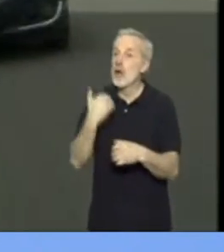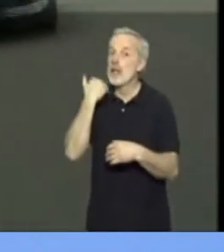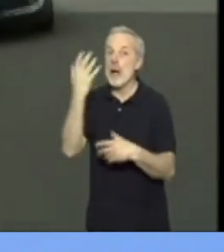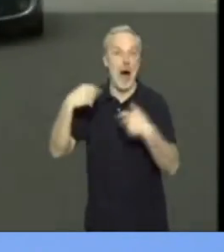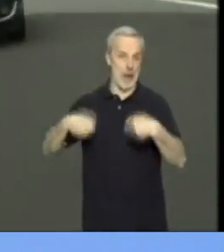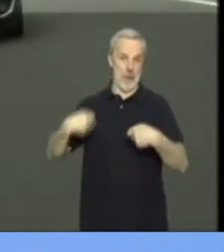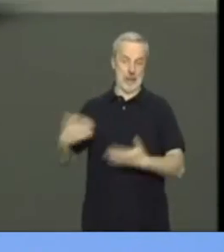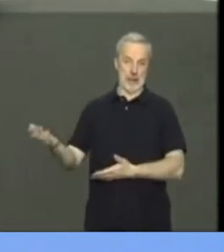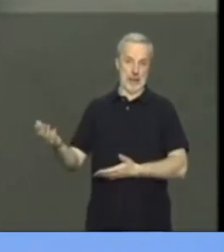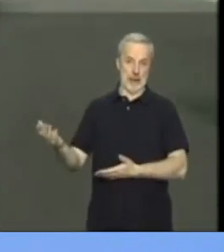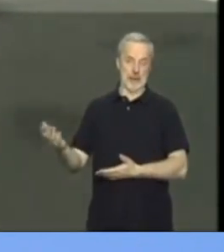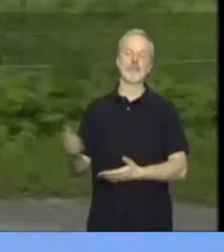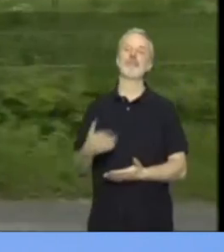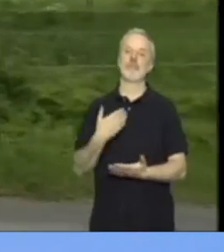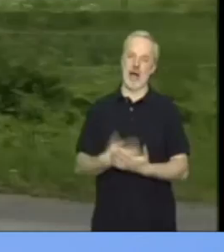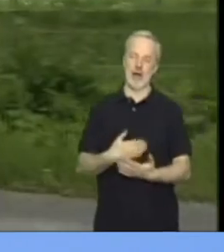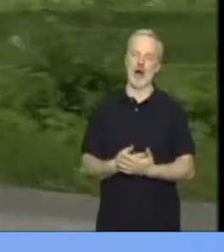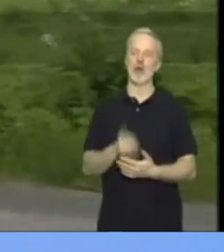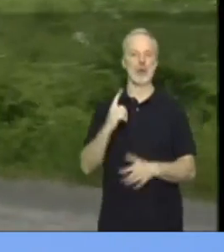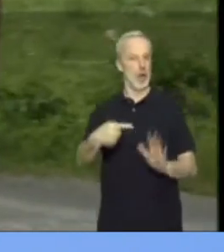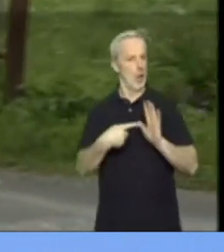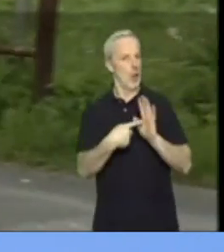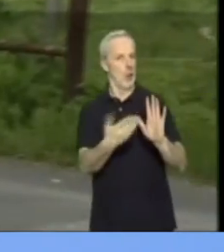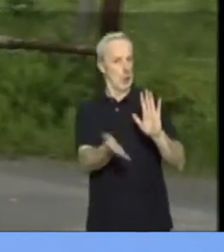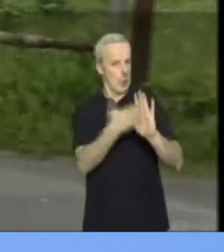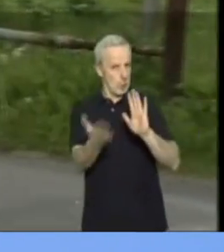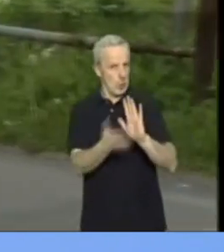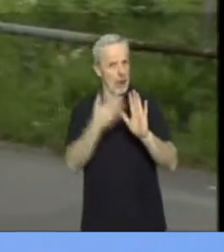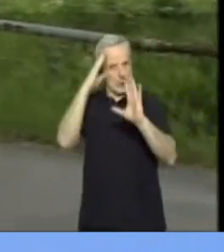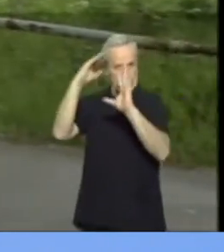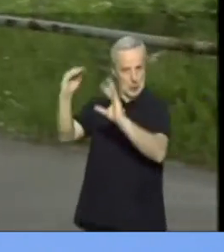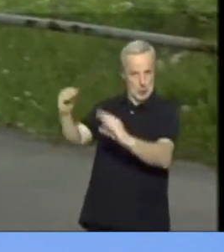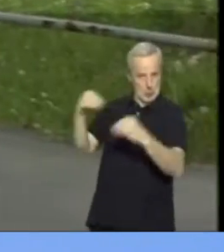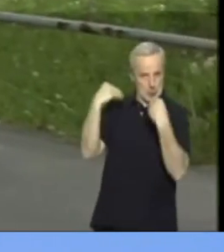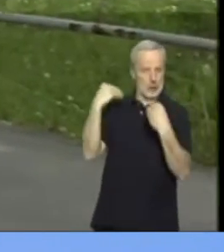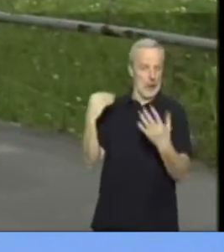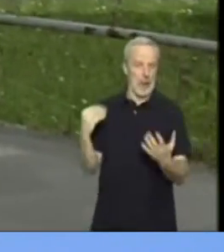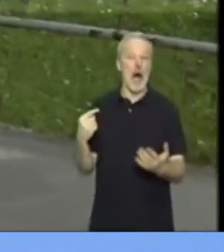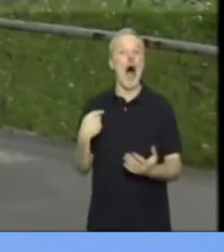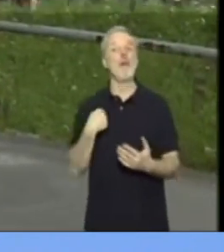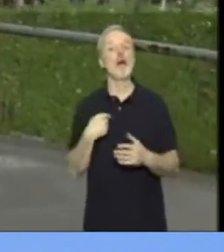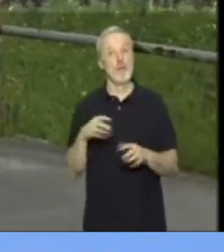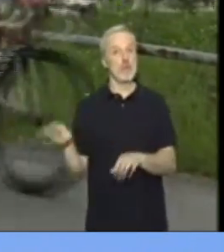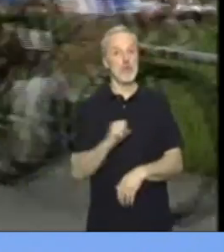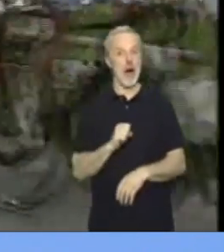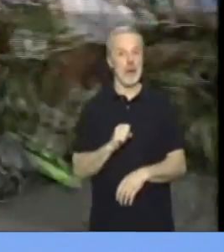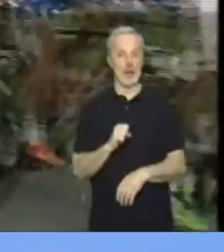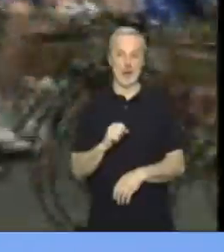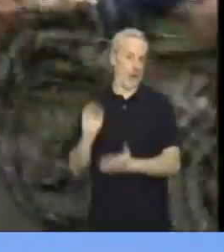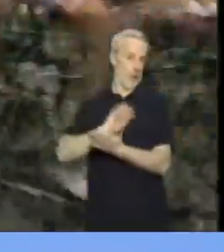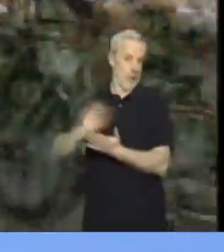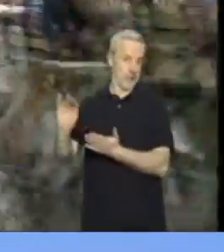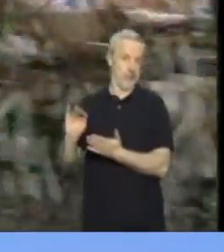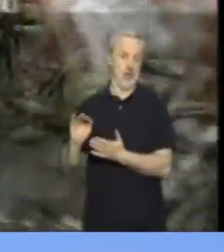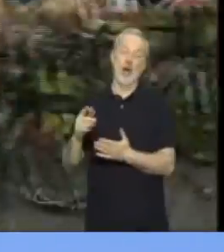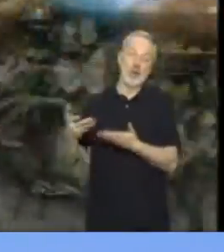Určitě, to je symbolem důvěry a to, že jim to umožníme UCI, je vstřícný krok, ale je to také